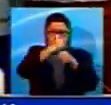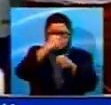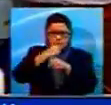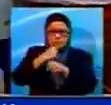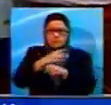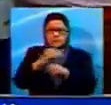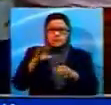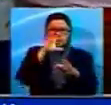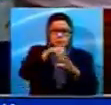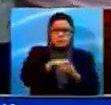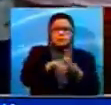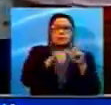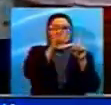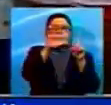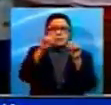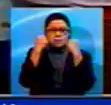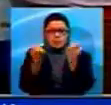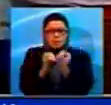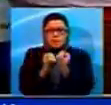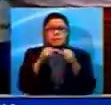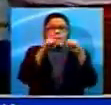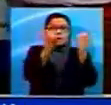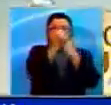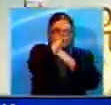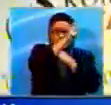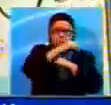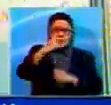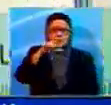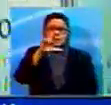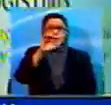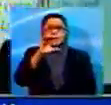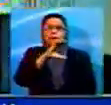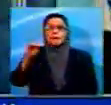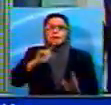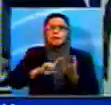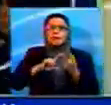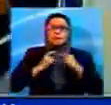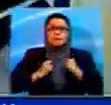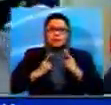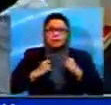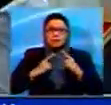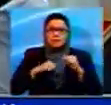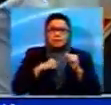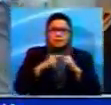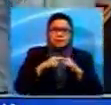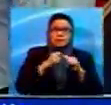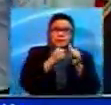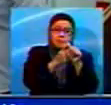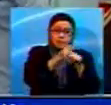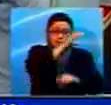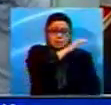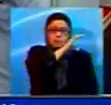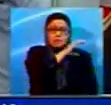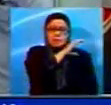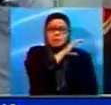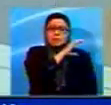150 Syarikat terdiri agensi kerajaan glc dan swasta menurut pengerusi bnu J fair dazma Shah